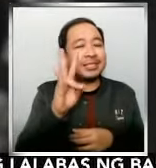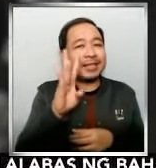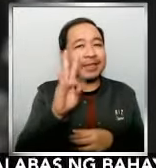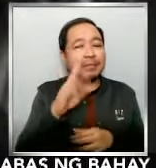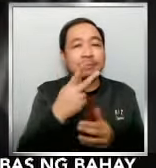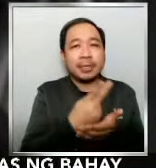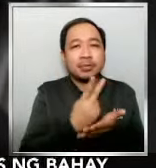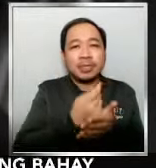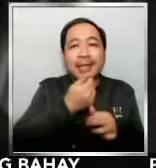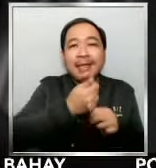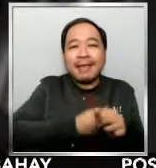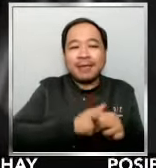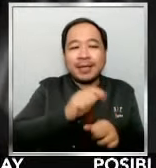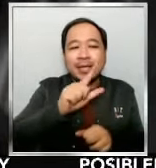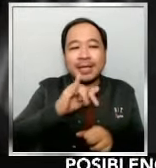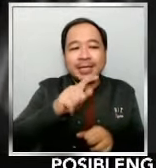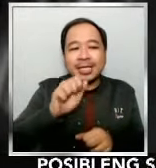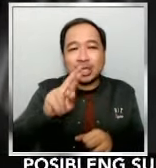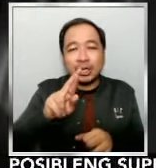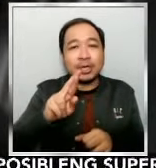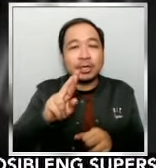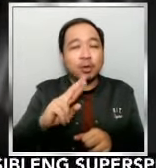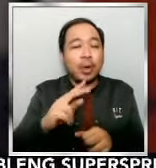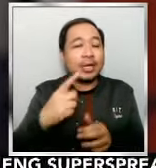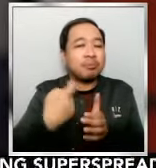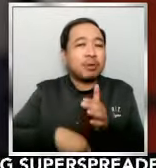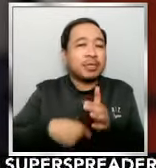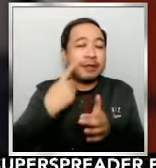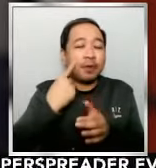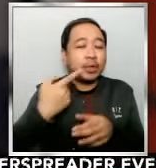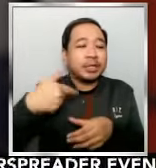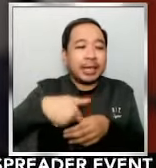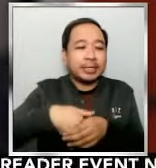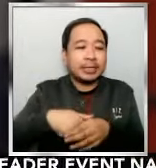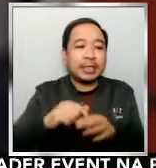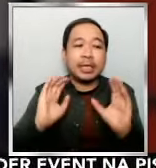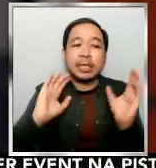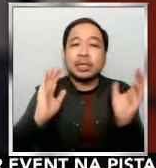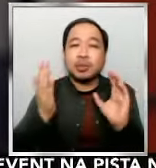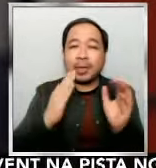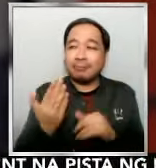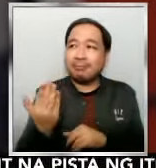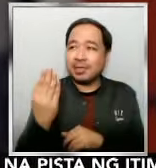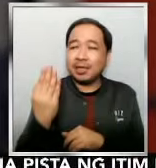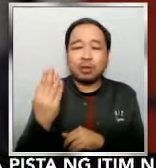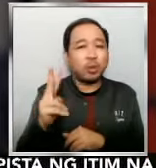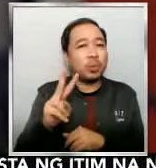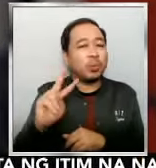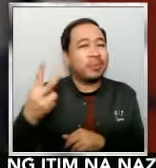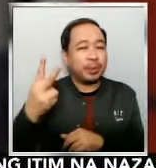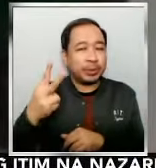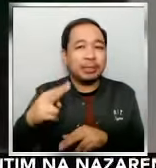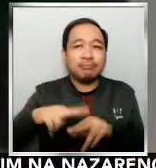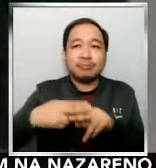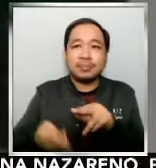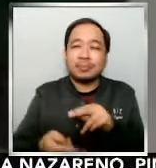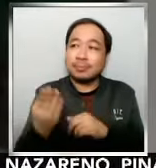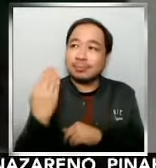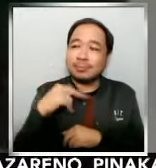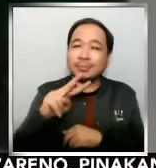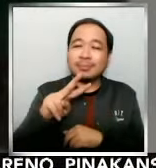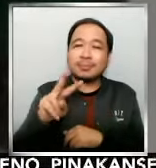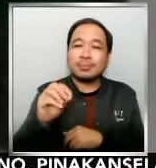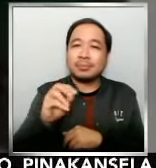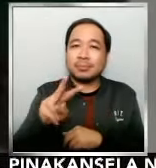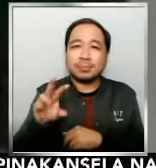ang tinaas ng presyo ng gasolina kumpara sa humigit kumulang 2 pisong pagbaba ng presyo noong 2020. Umabot